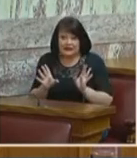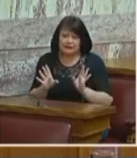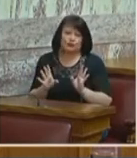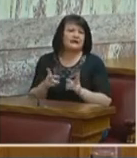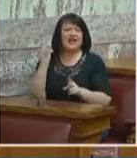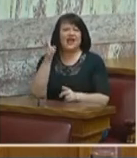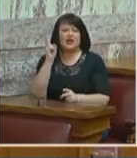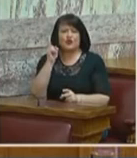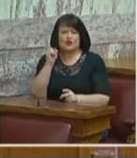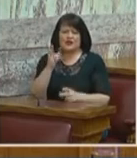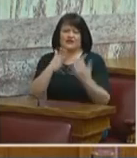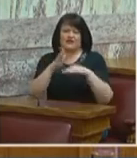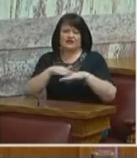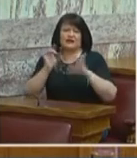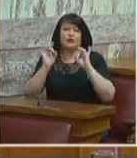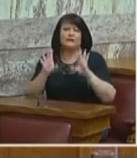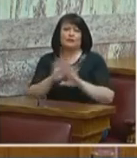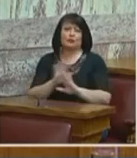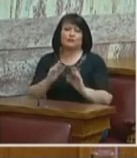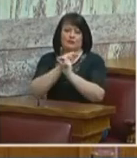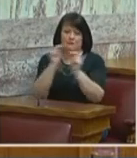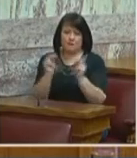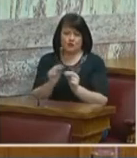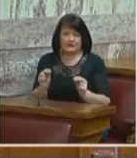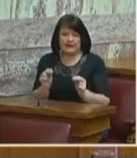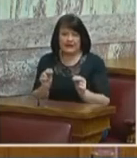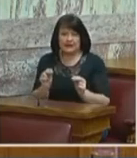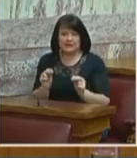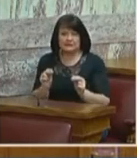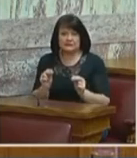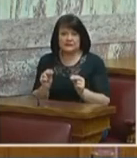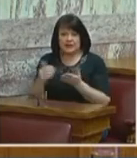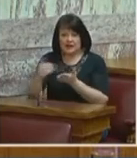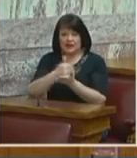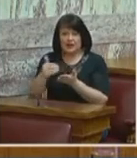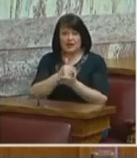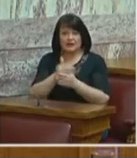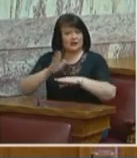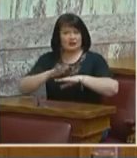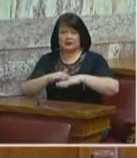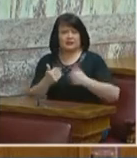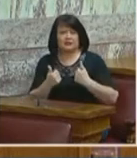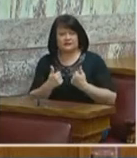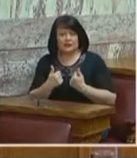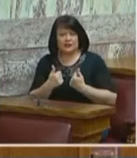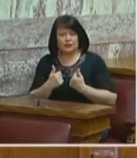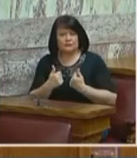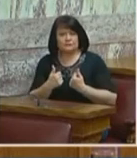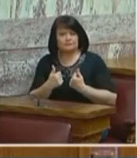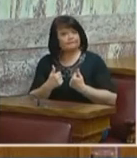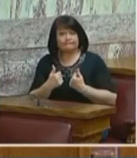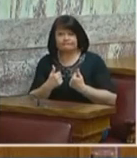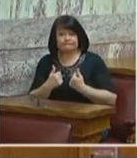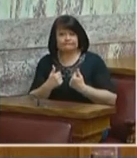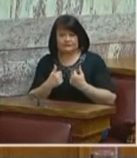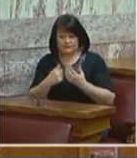με βαρύνει. Συνεπώς, για αδικήματα για τα οποία δεν διέπραξα, το σημείο να φτάσω